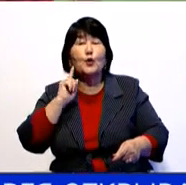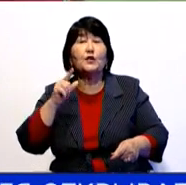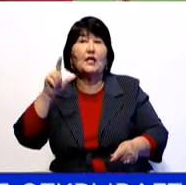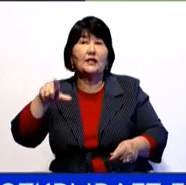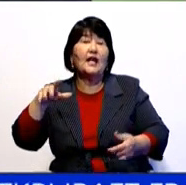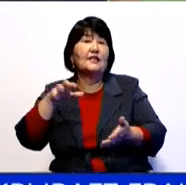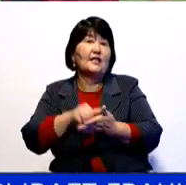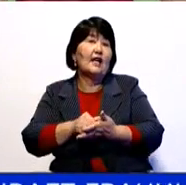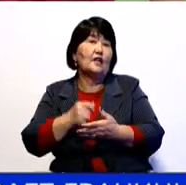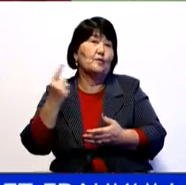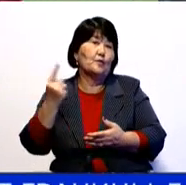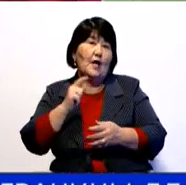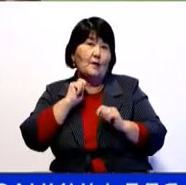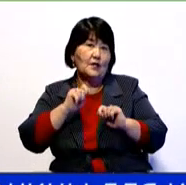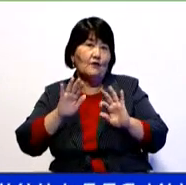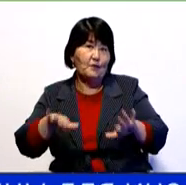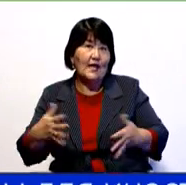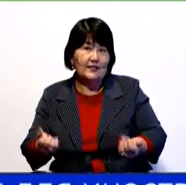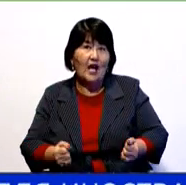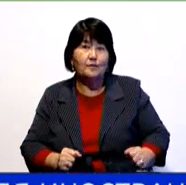сексиульцы заняли призовое место.